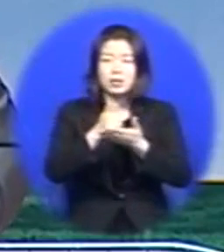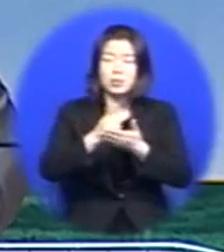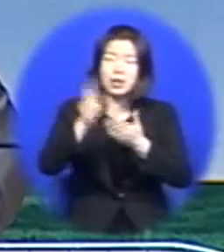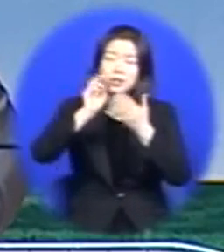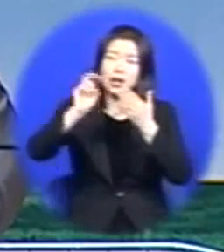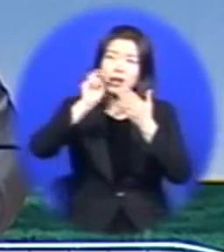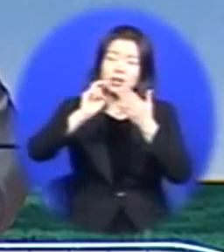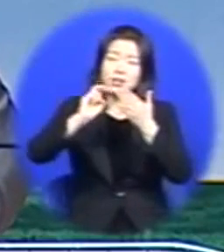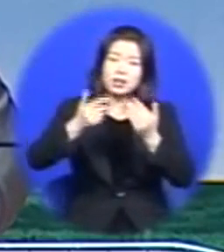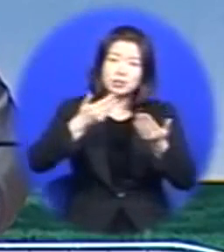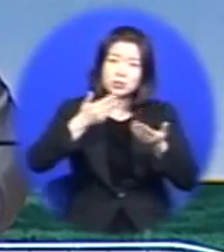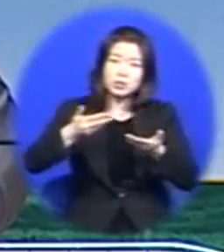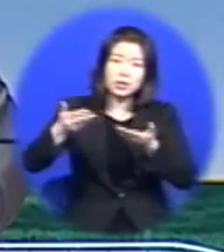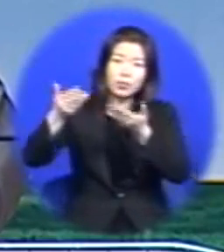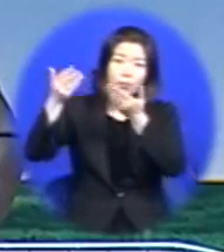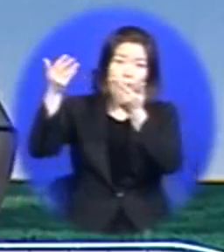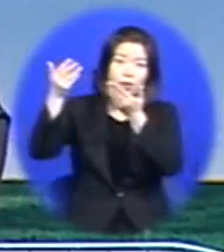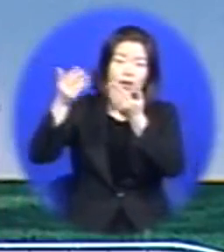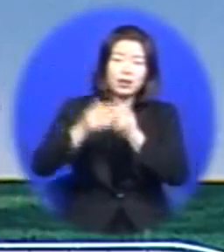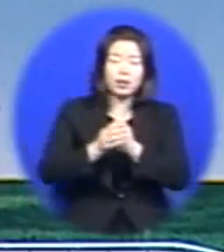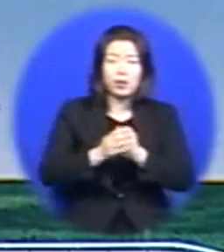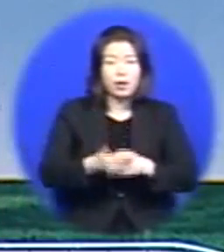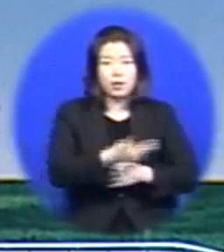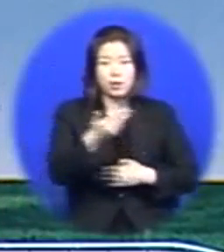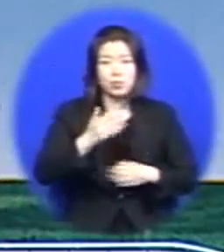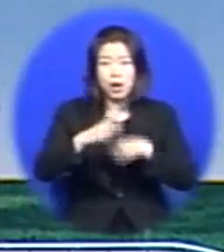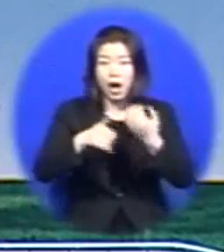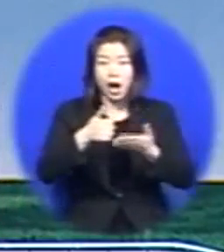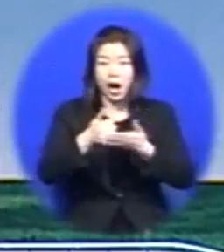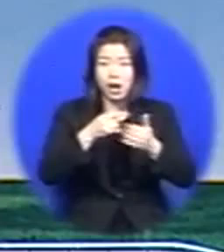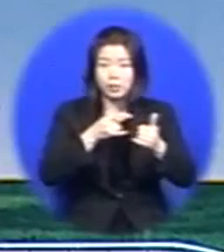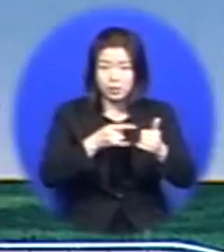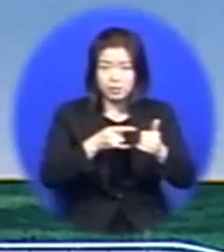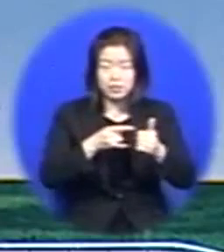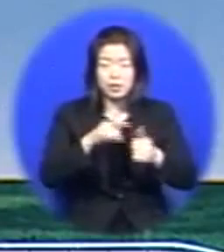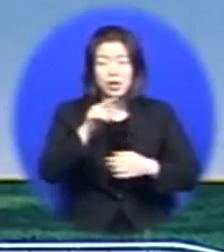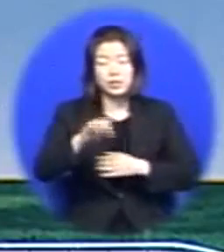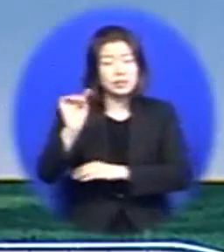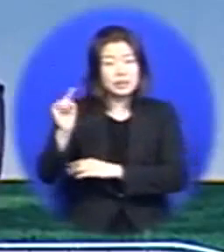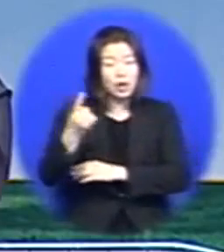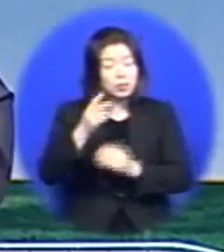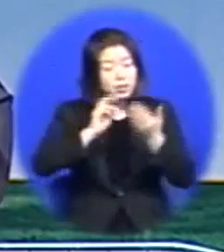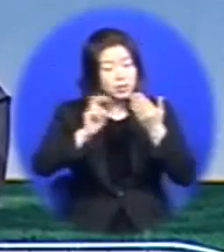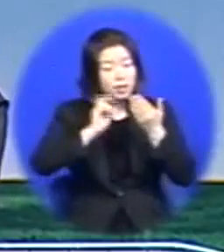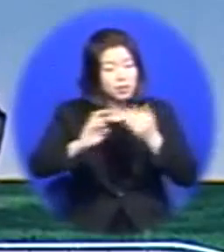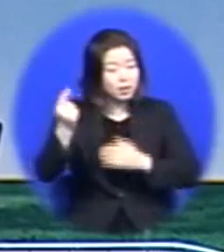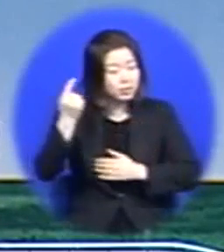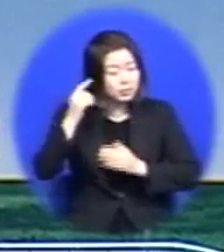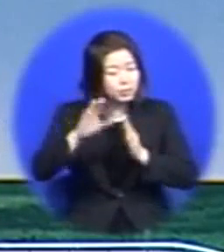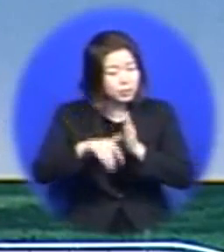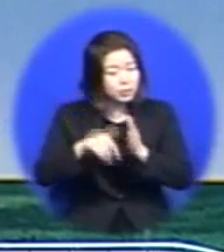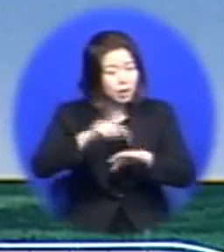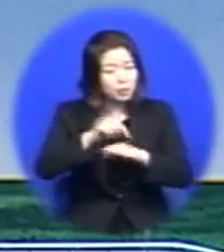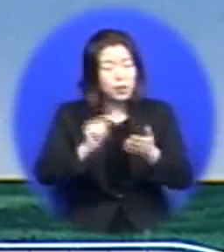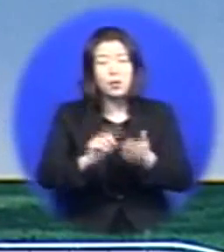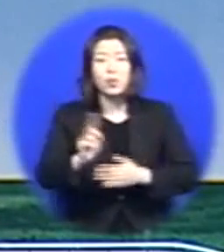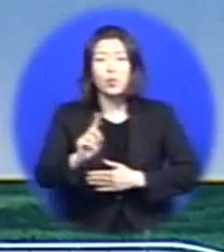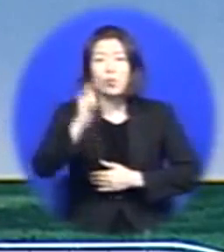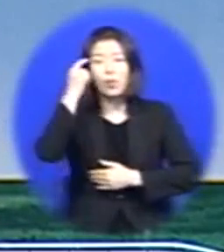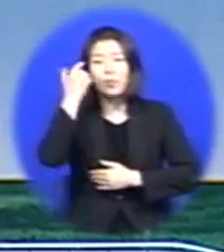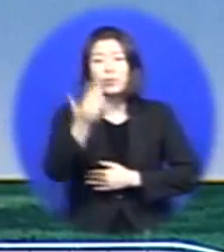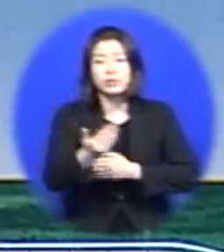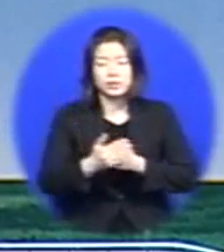소리가 하나님께 올라가요. 여러분, 하나님께서 그 다윗의 찬양을 들으실 때 마음이 어떠셨겠어요?